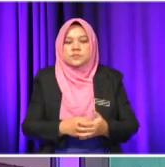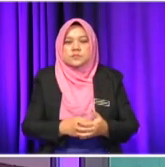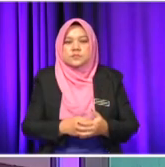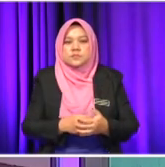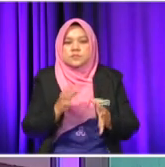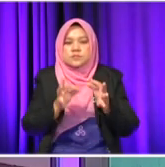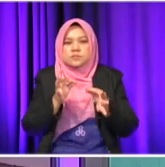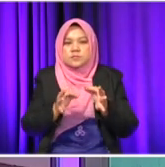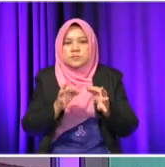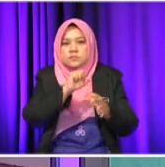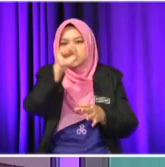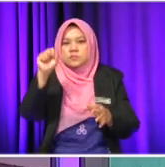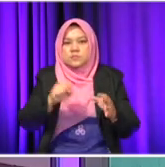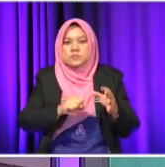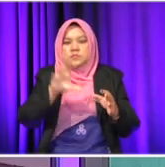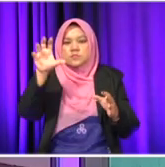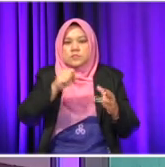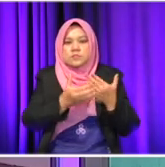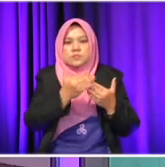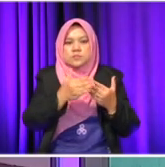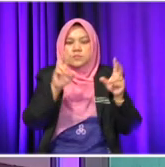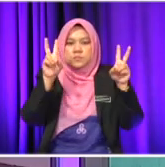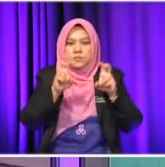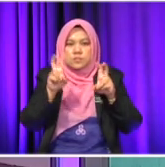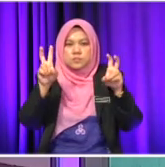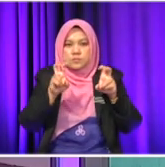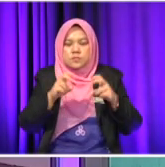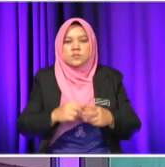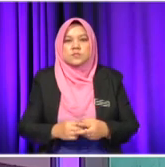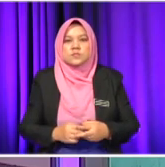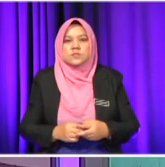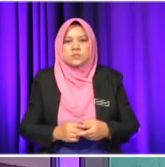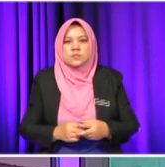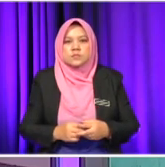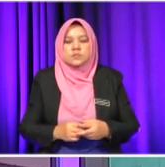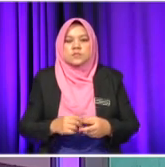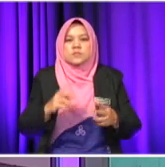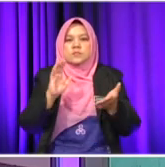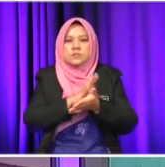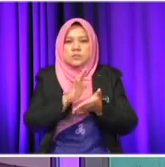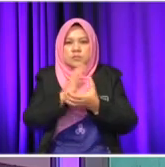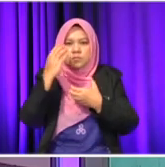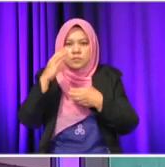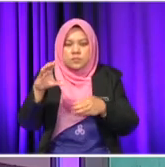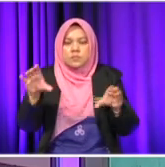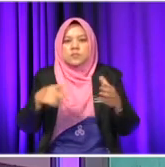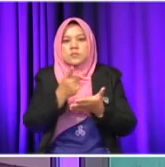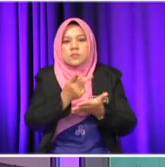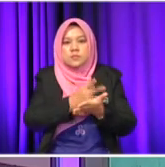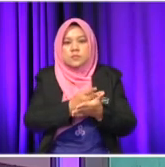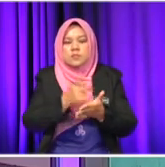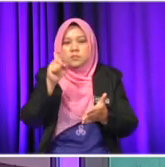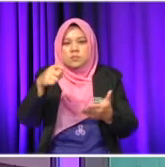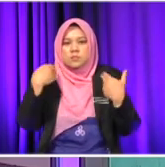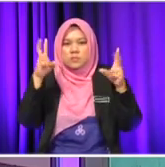dia bagi segala macam itu kamu ambil simpel tajuk setiap apa yang kita buat kertas cadangan ke kamu pekarangan pun kamu ada